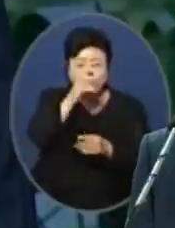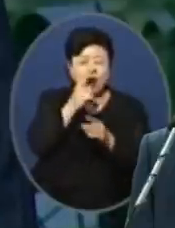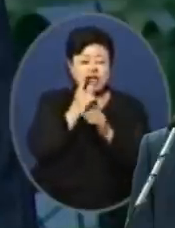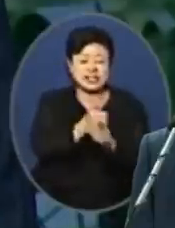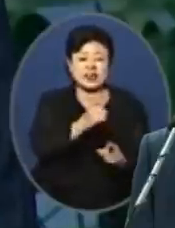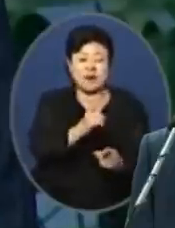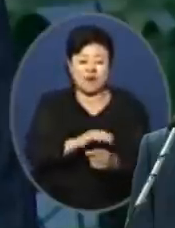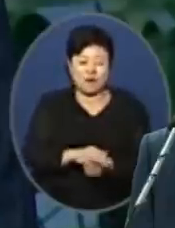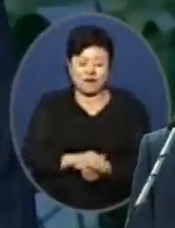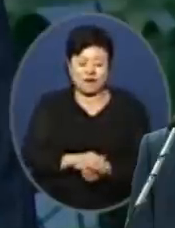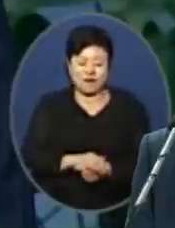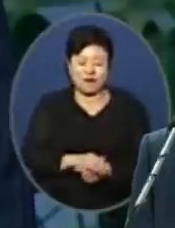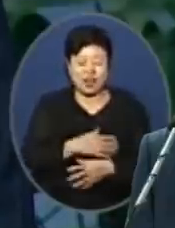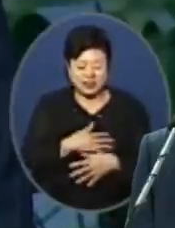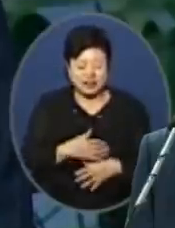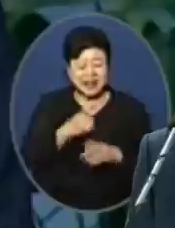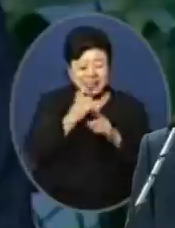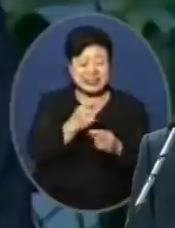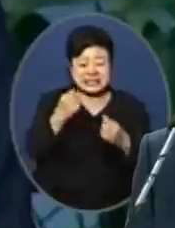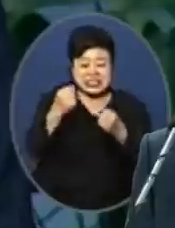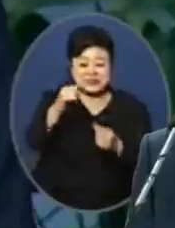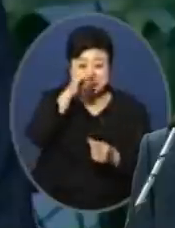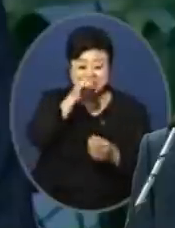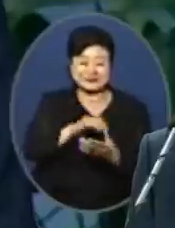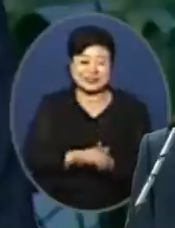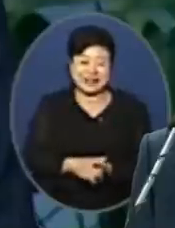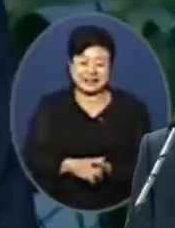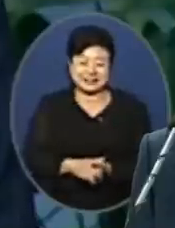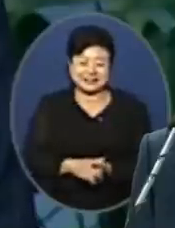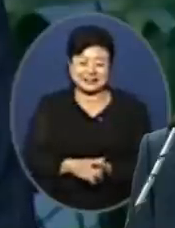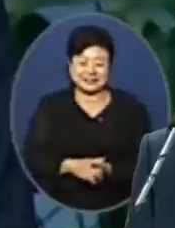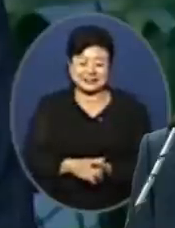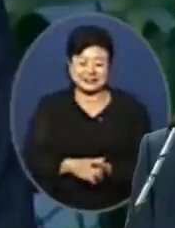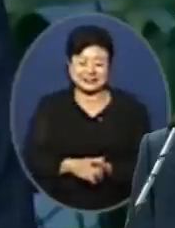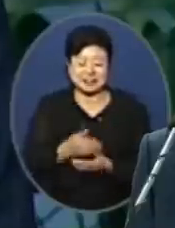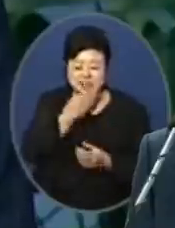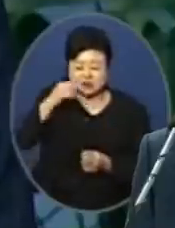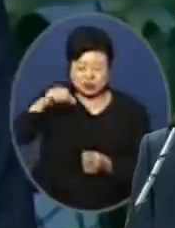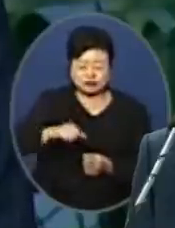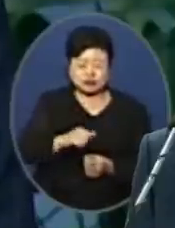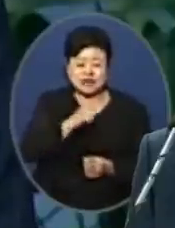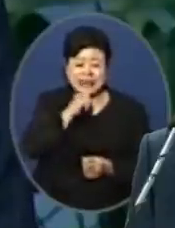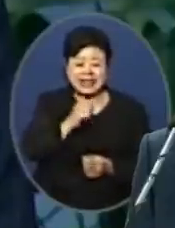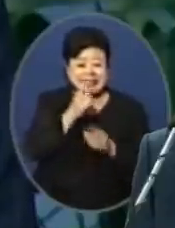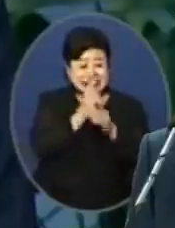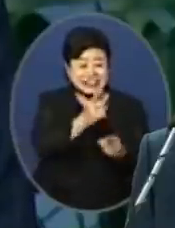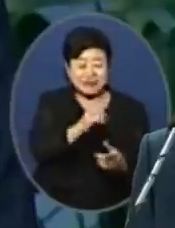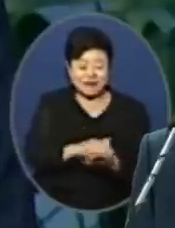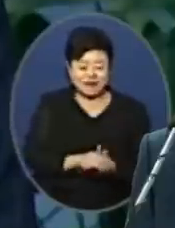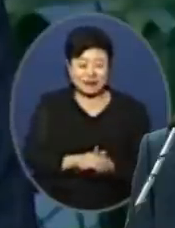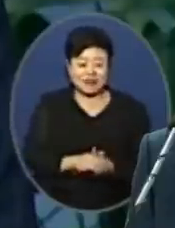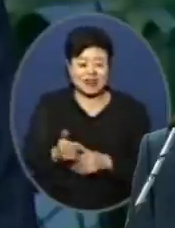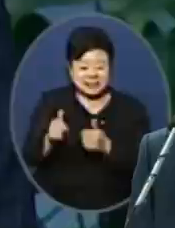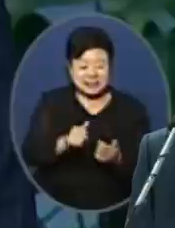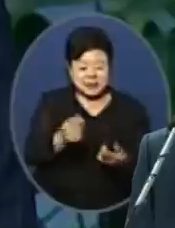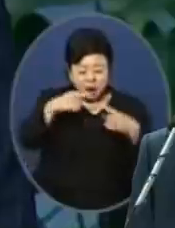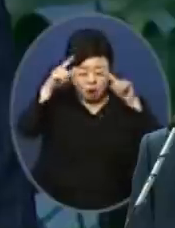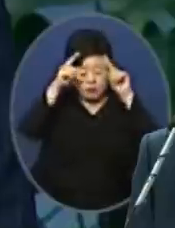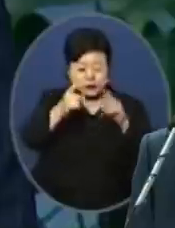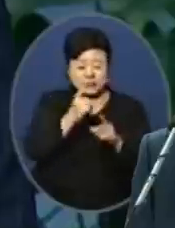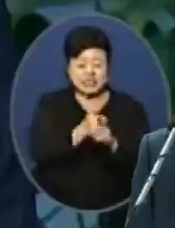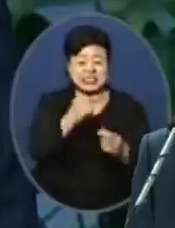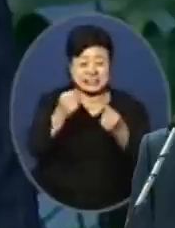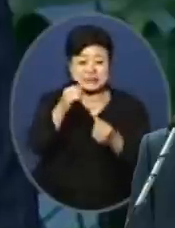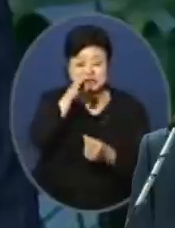이기고 연약을 이기는 힘이 들어있고 저주와 가난을 이기고 사망과 음부를 이기는